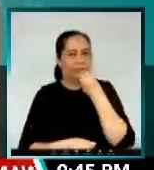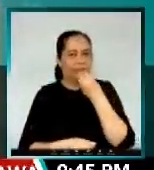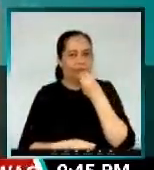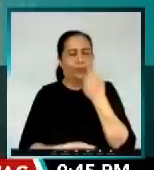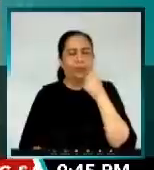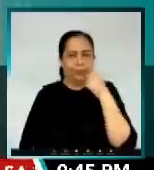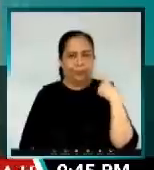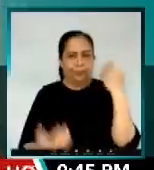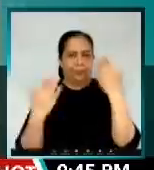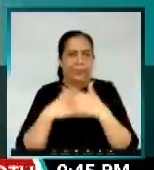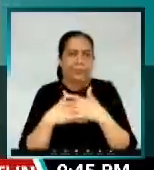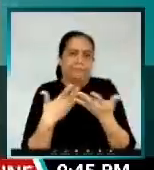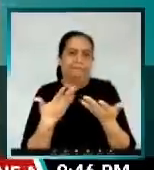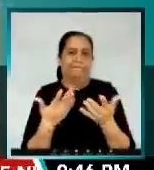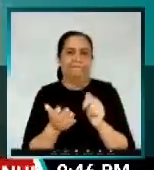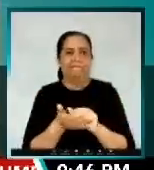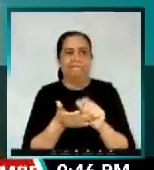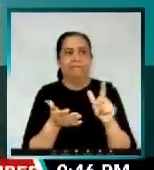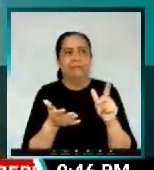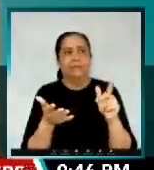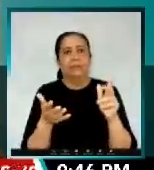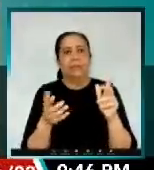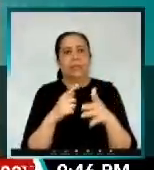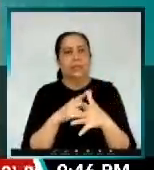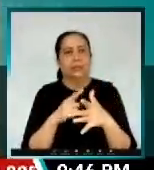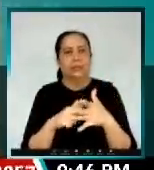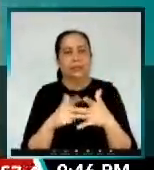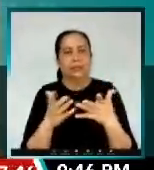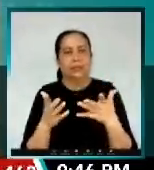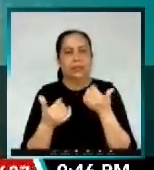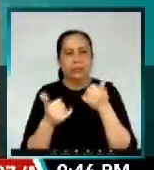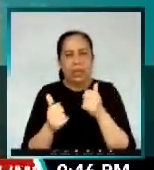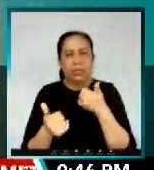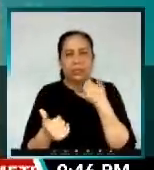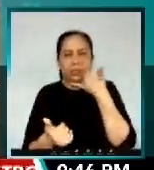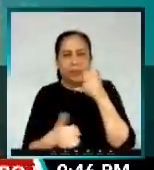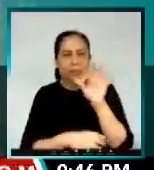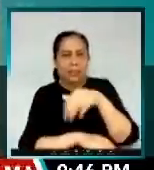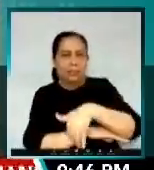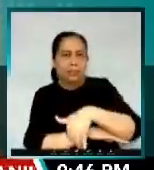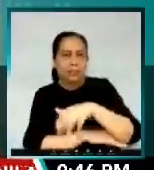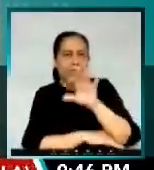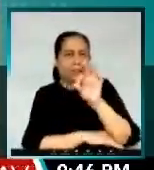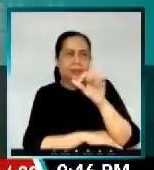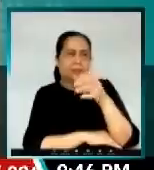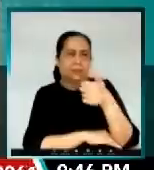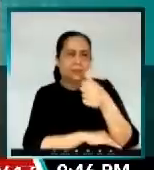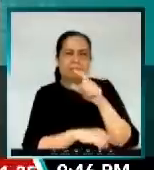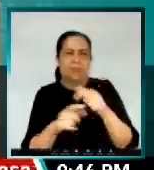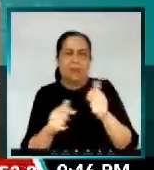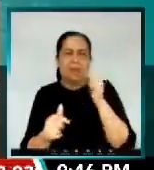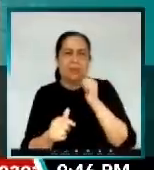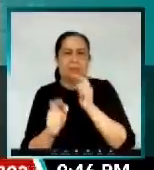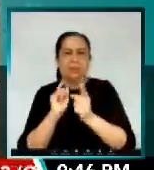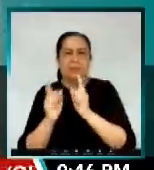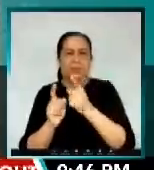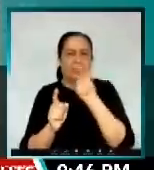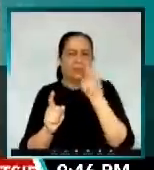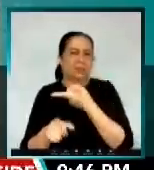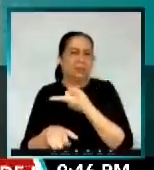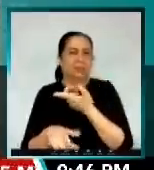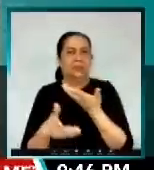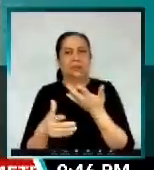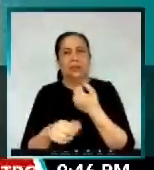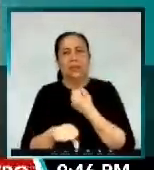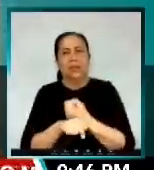lang. And then, I tried calling her around 9, between 9 and 10 p.m. but she didn't want to talk because hinihingan na daw